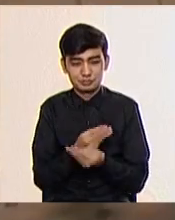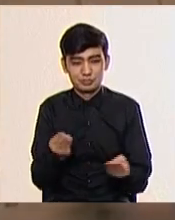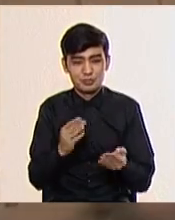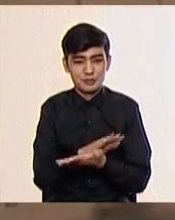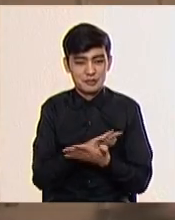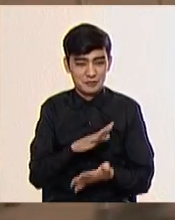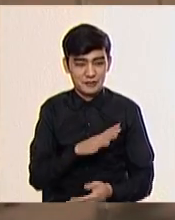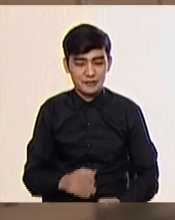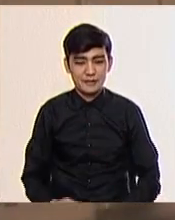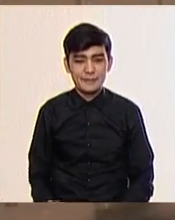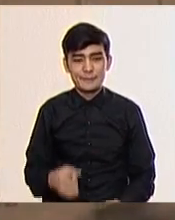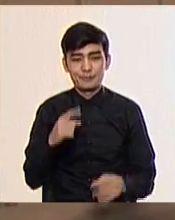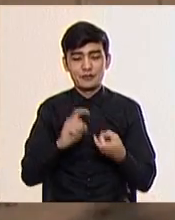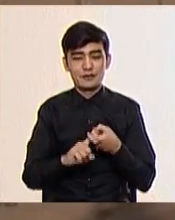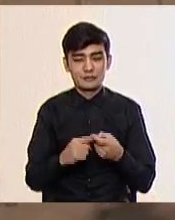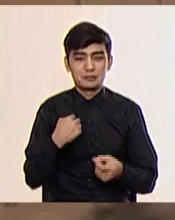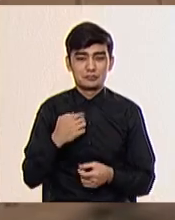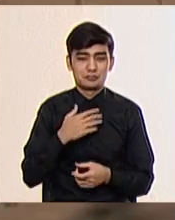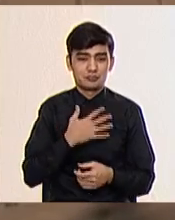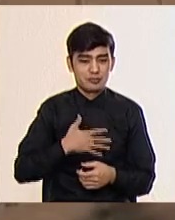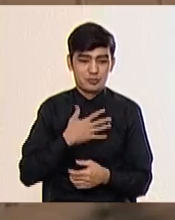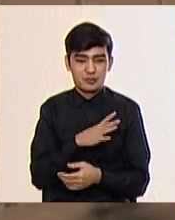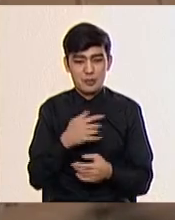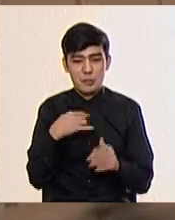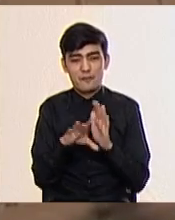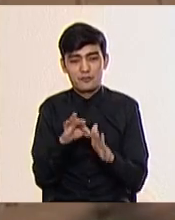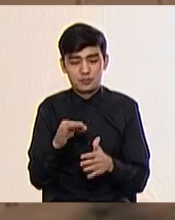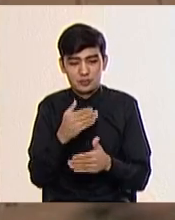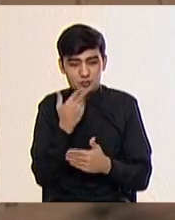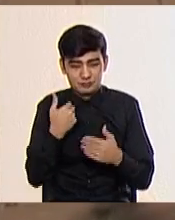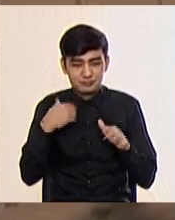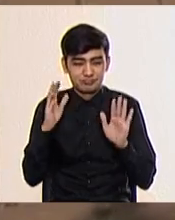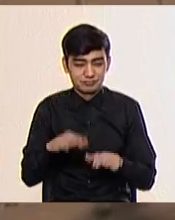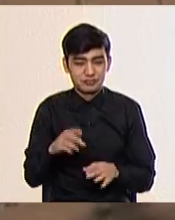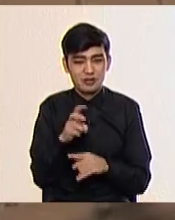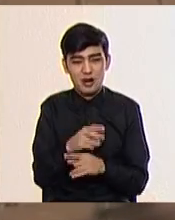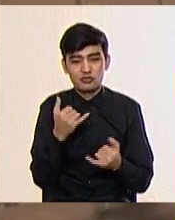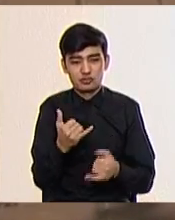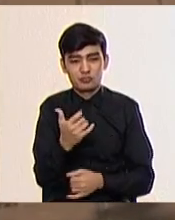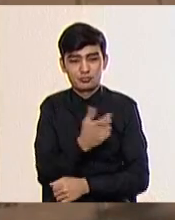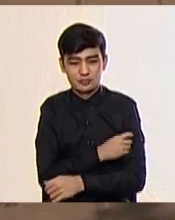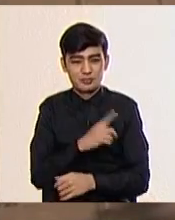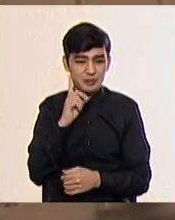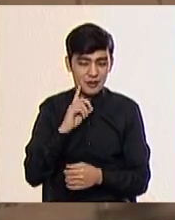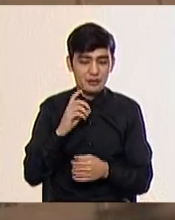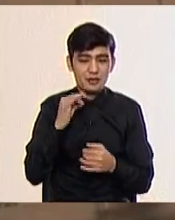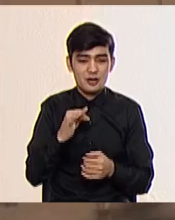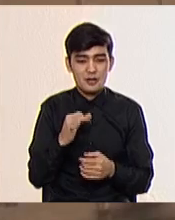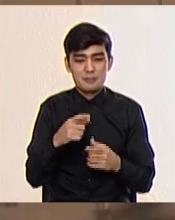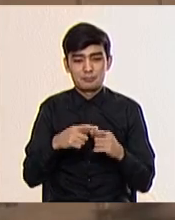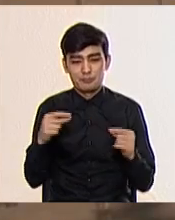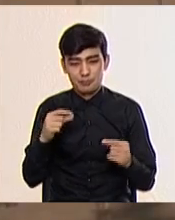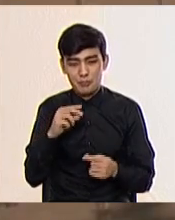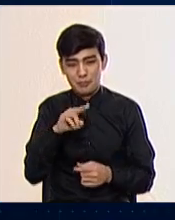мы беспокоились, но в связи с предстоящими ограничениями выбора у нас не осталось. Ну а сейчас пришли и приятно получить пиццу и